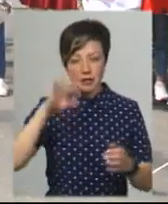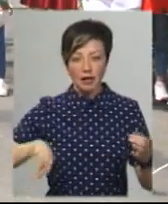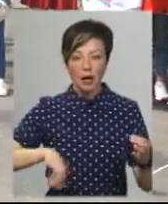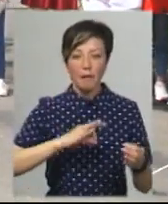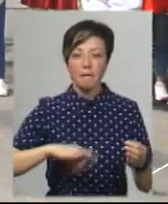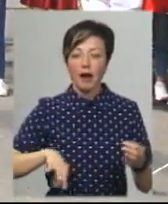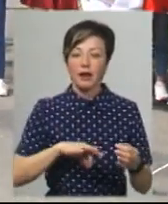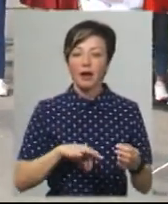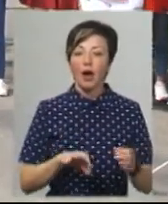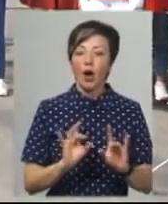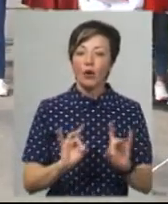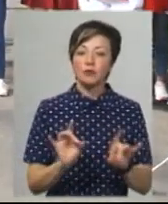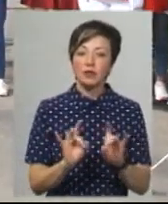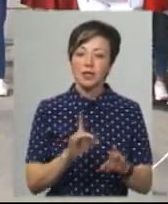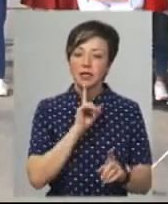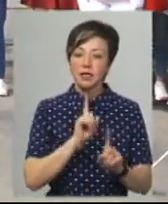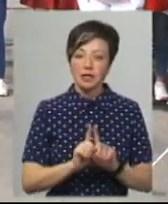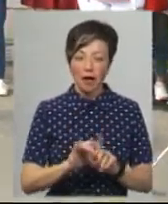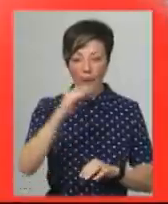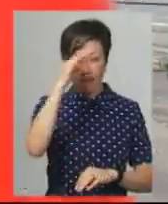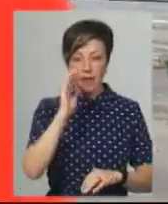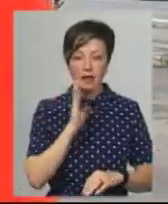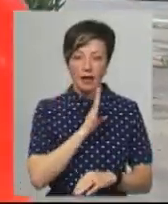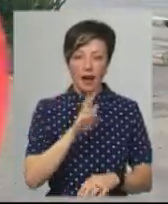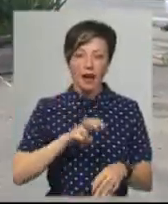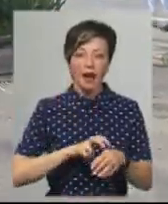Варениця. Він розповідає, у нього сестра та батьки – лікарі.